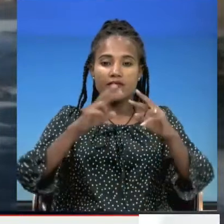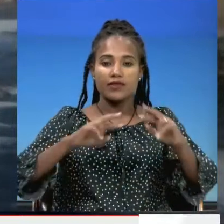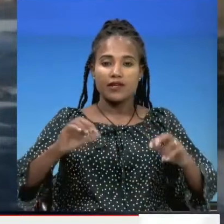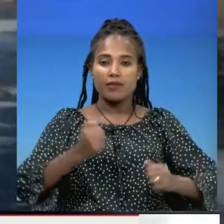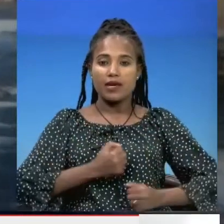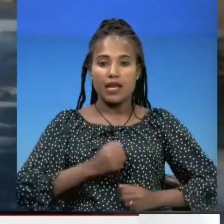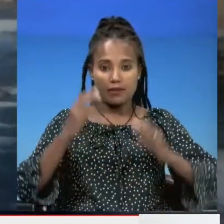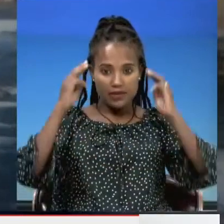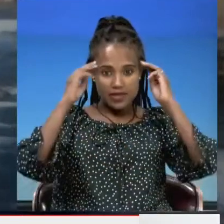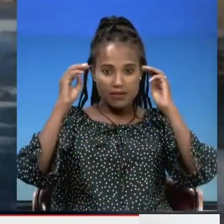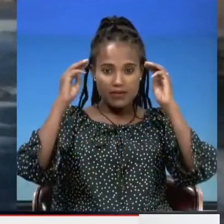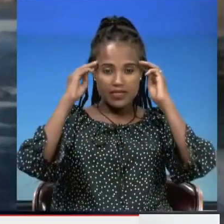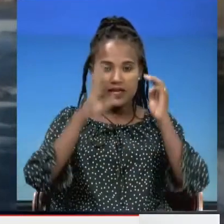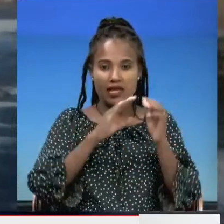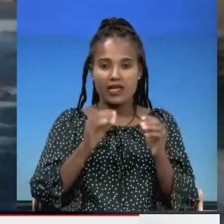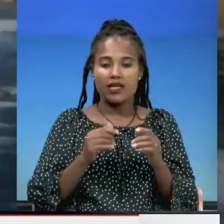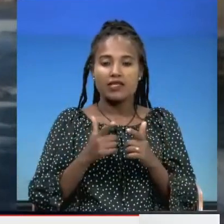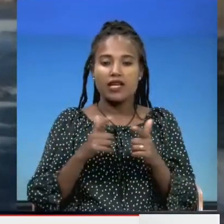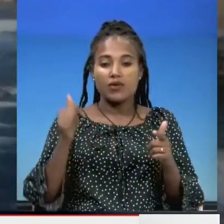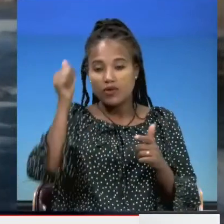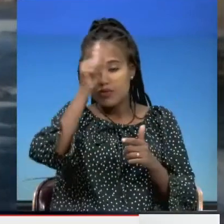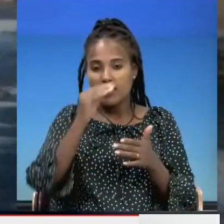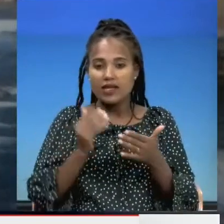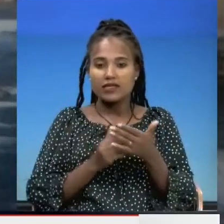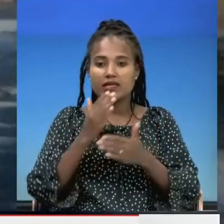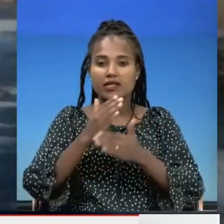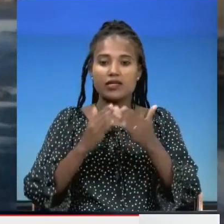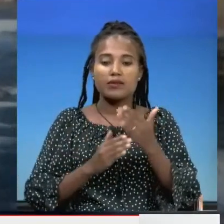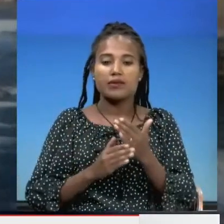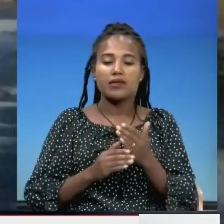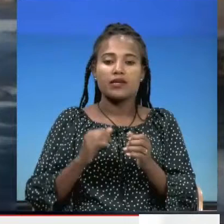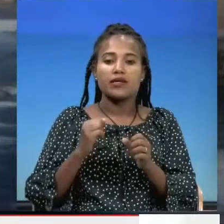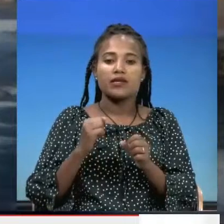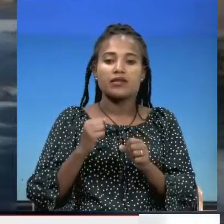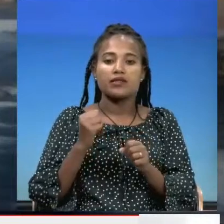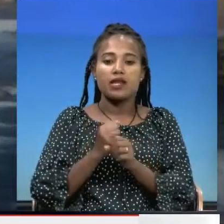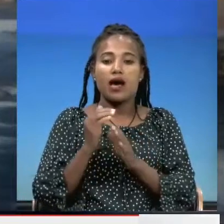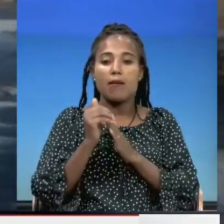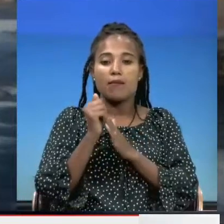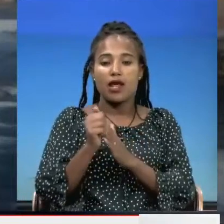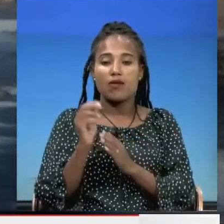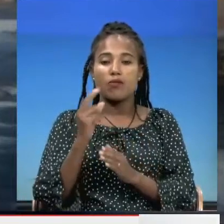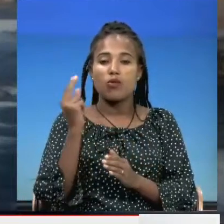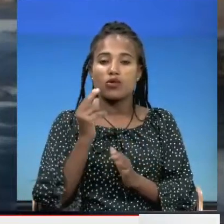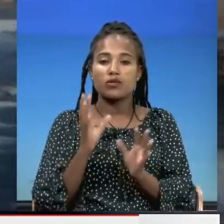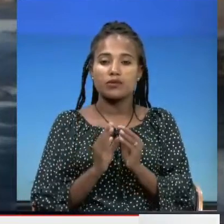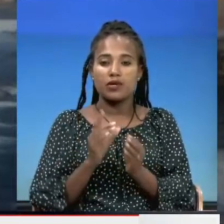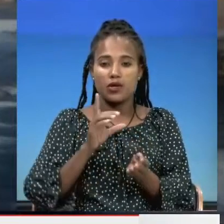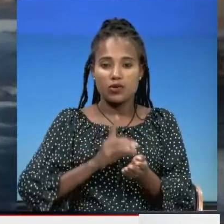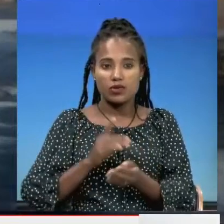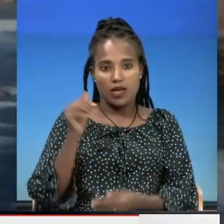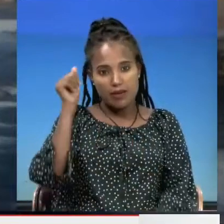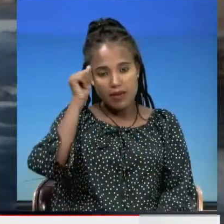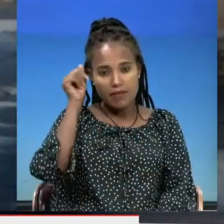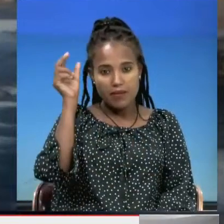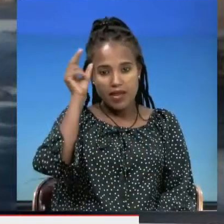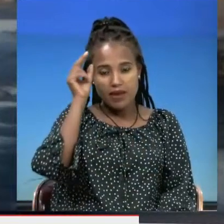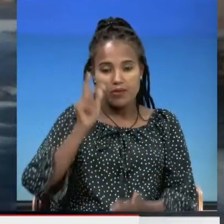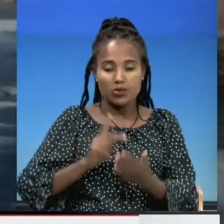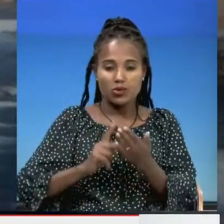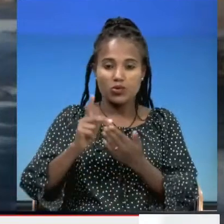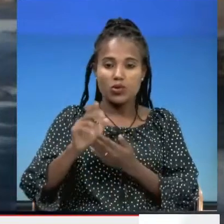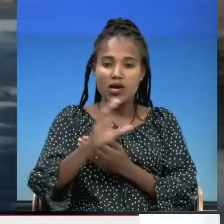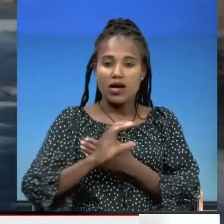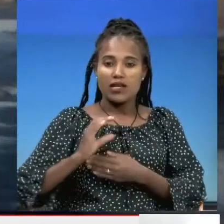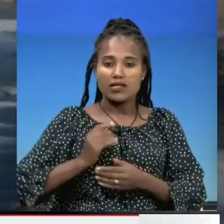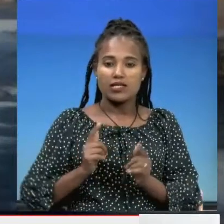መከላከያ ሚኒስቴር ሚኒስትርና የታላቁ የኢትዮጵያ ህዳሴ ግድብ የስራ አመራር ቦርድ ሰብሳቢ ዶክተር አብርሃም በላይ ፕሮጀክቱ